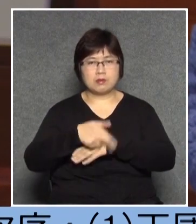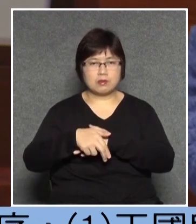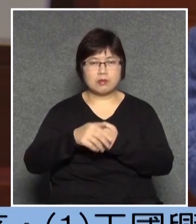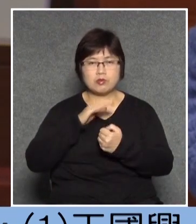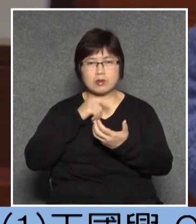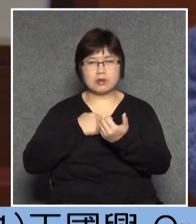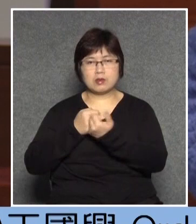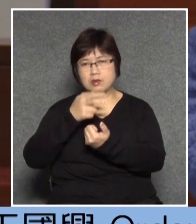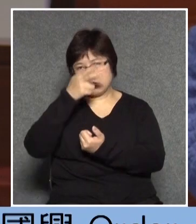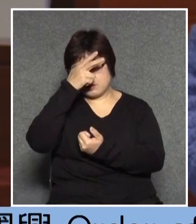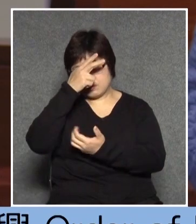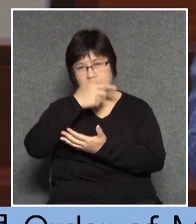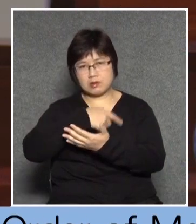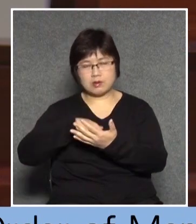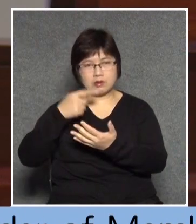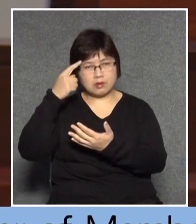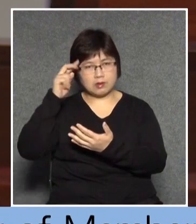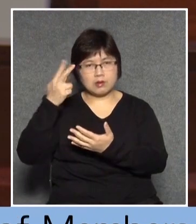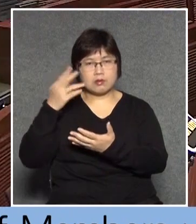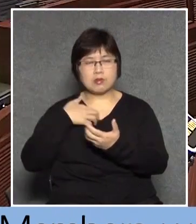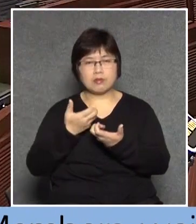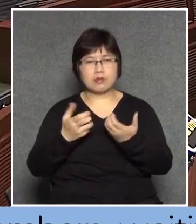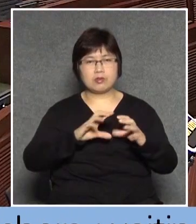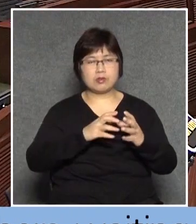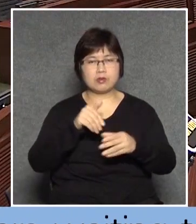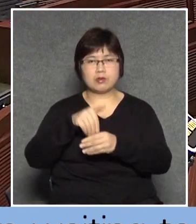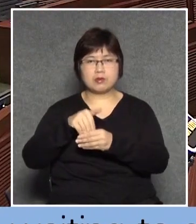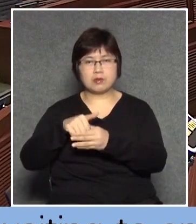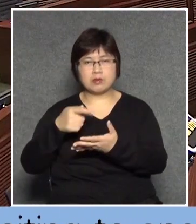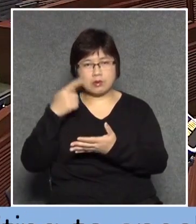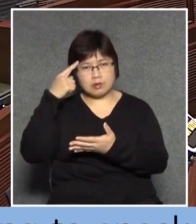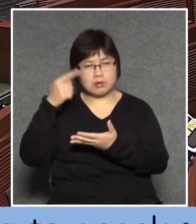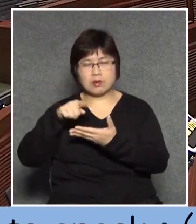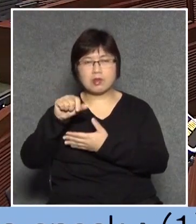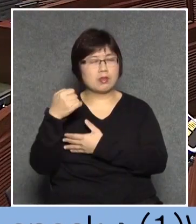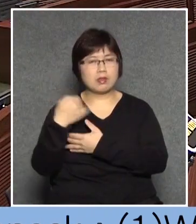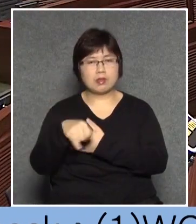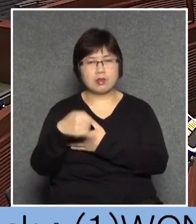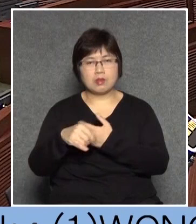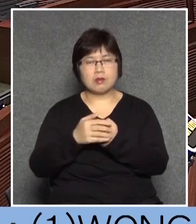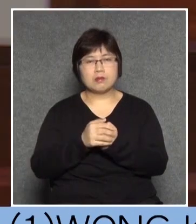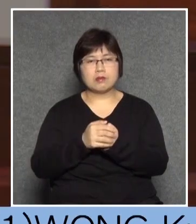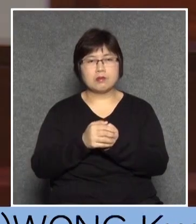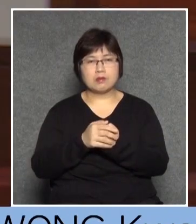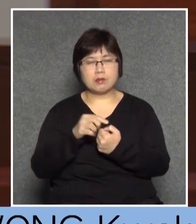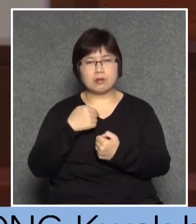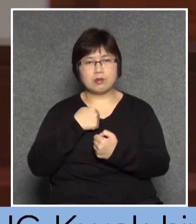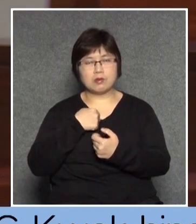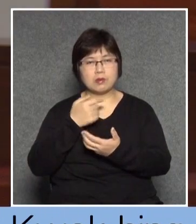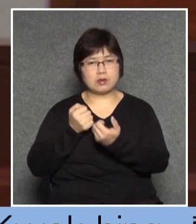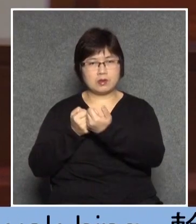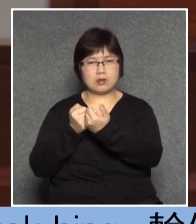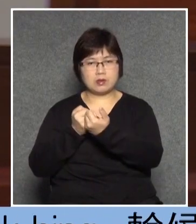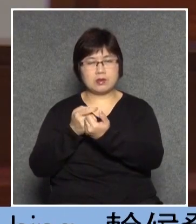員改變初衷，否則在分組投票之下根本無望通過。儘管如此，本席亦都支持議